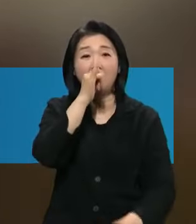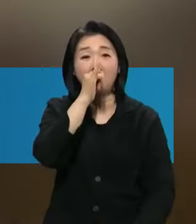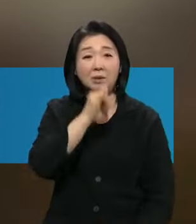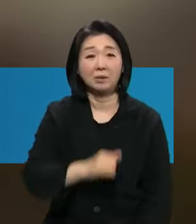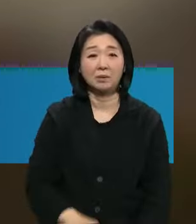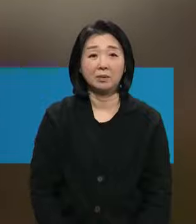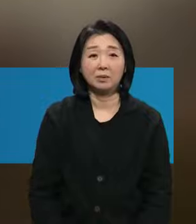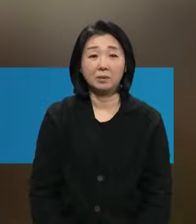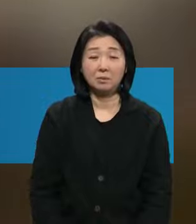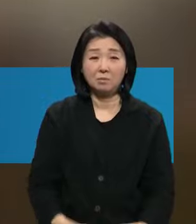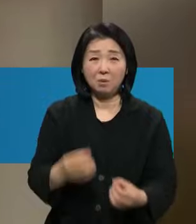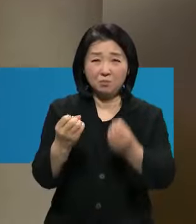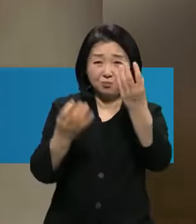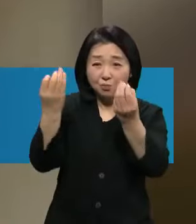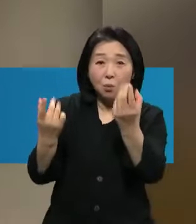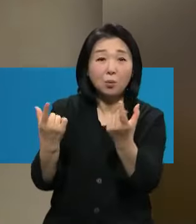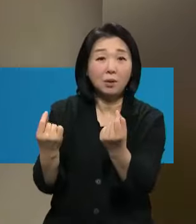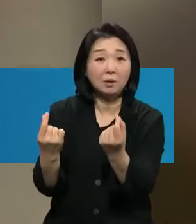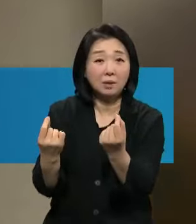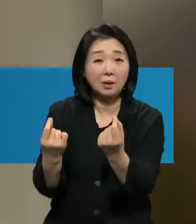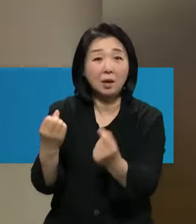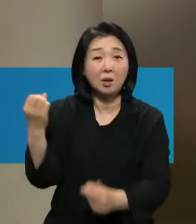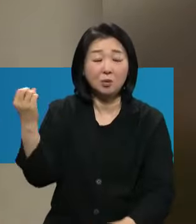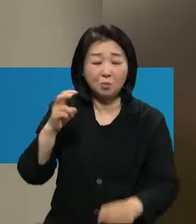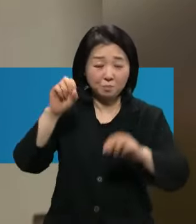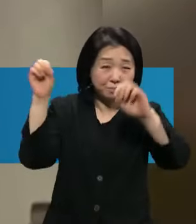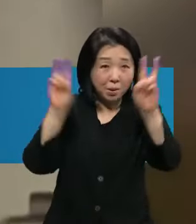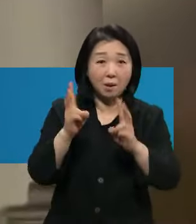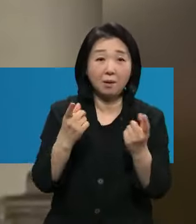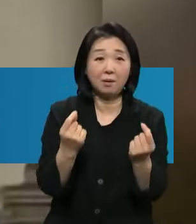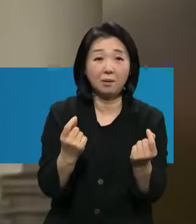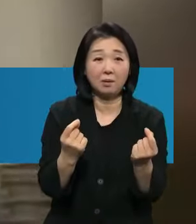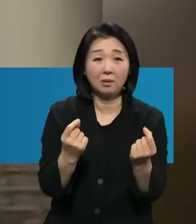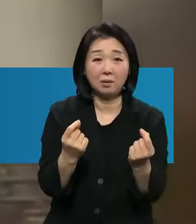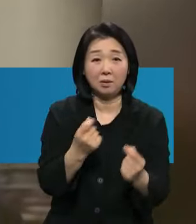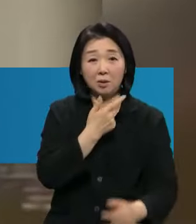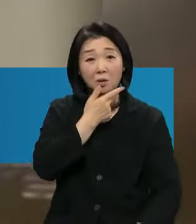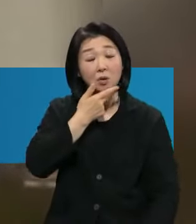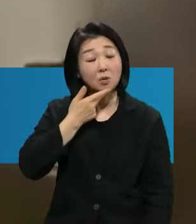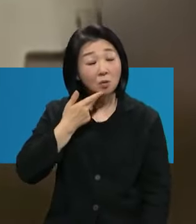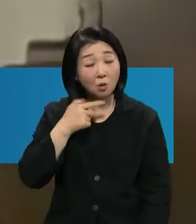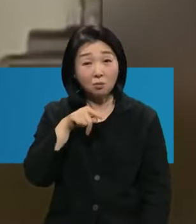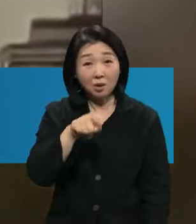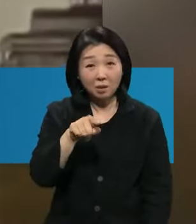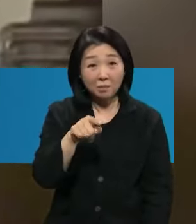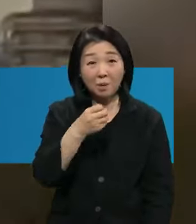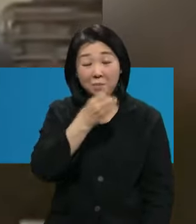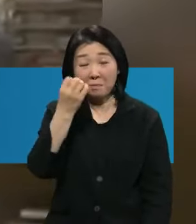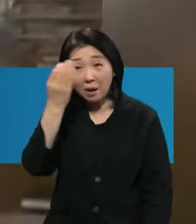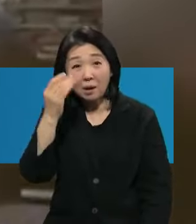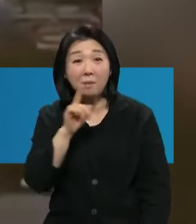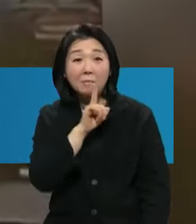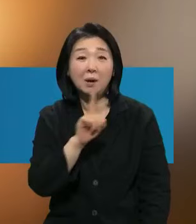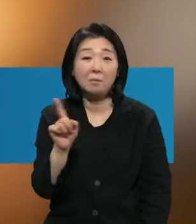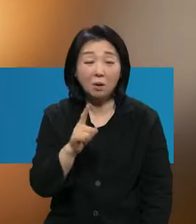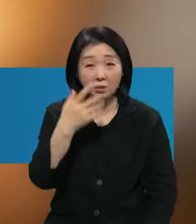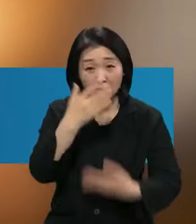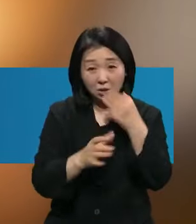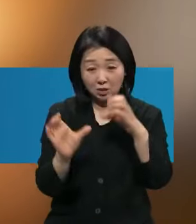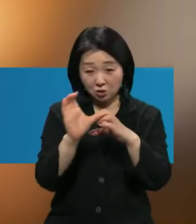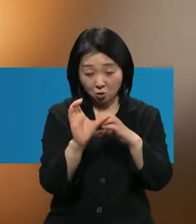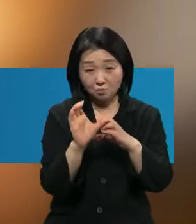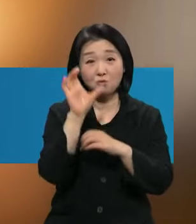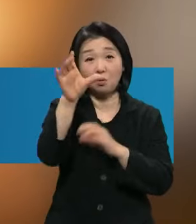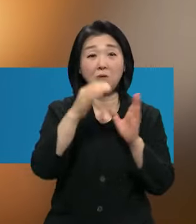타오릅니다. 마치 불꽃놀이 같기도 하고 벼락 같기도 합니다. 영국의 더 선을 비롯한 매체들 이 영상을